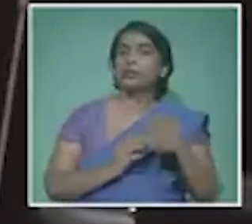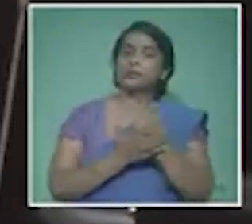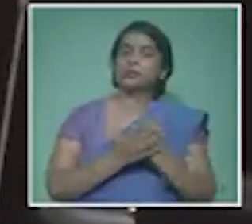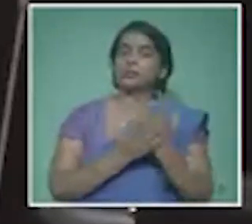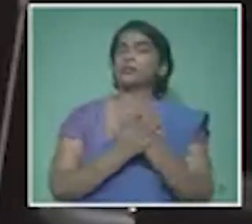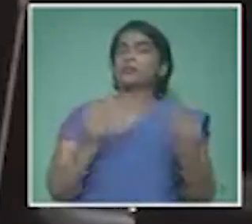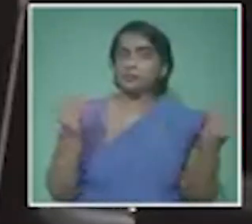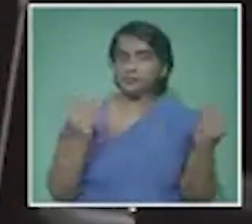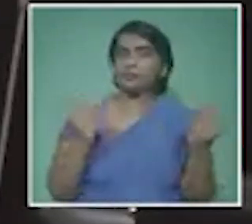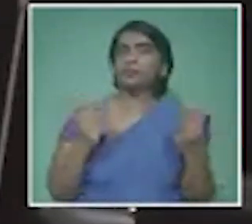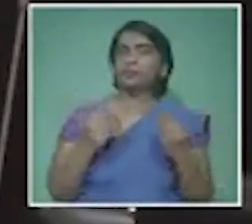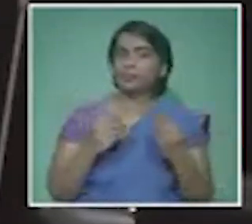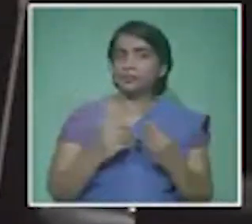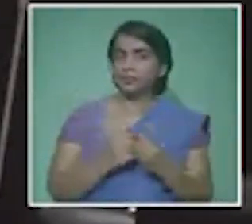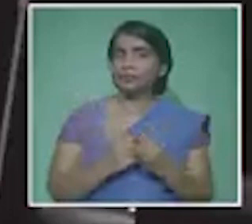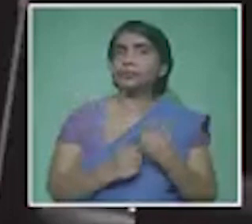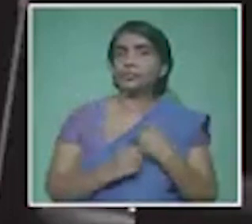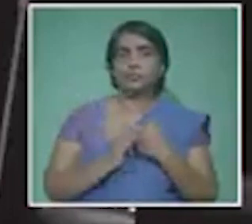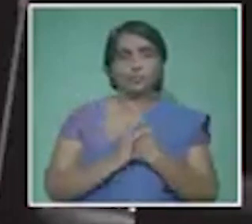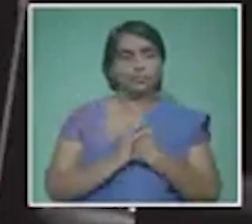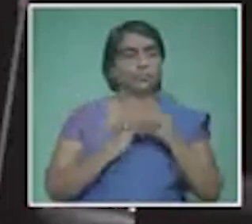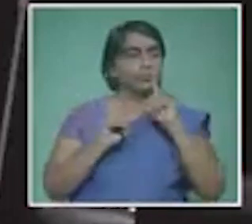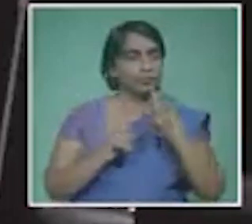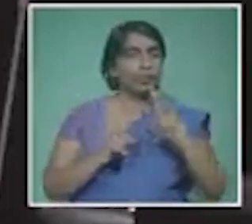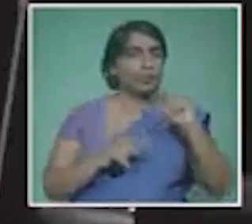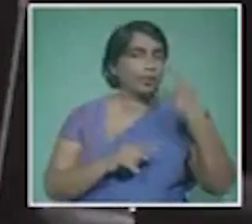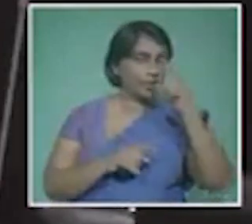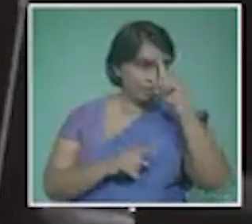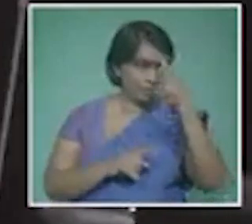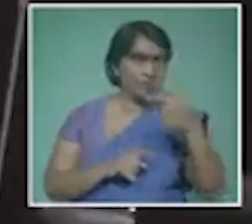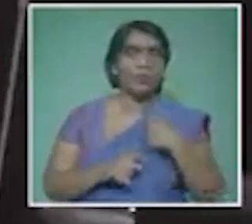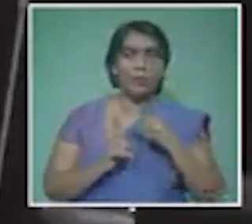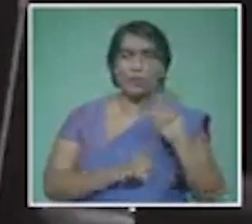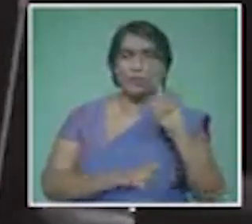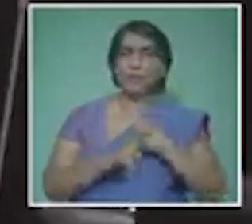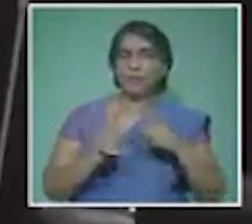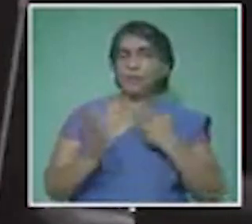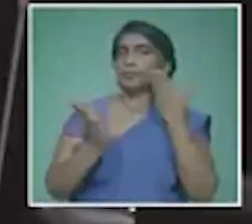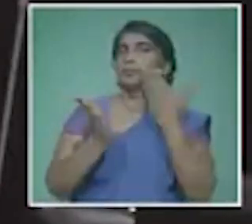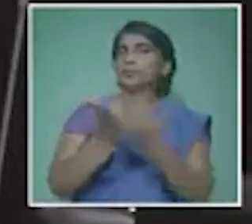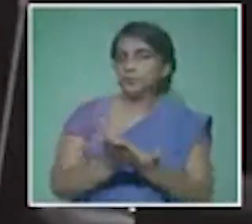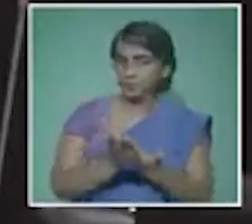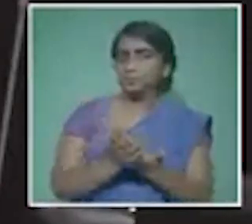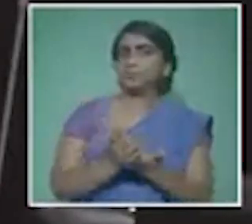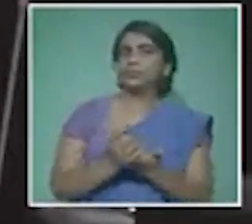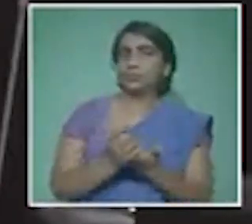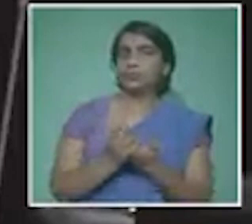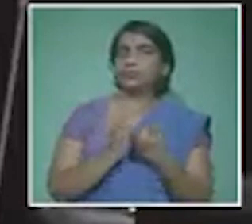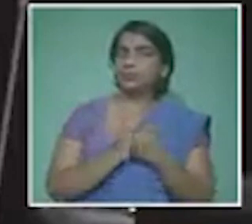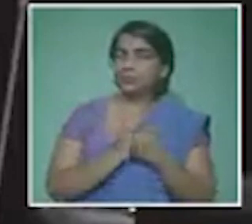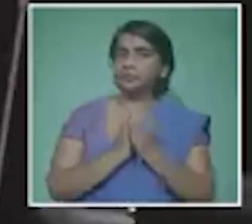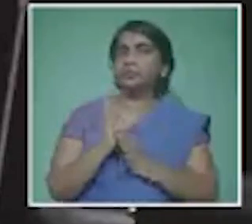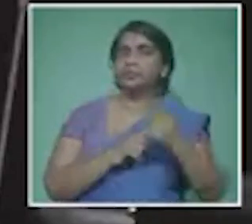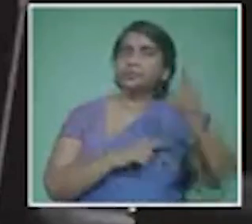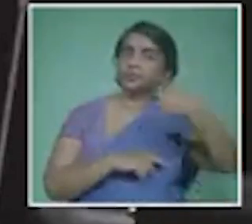இருக்காது. நாட்டை முற்றாக அளிக்கும் சதி திட்டம் சூழ்ச்சி தற்போது முன்னெடுக்கப்படுகிறது. உண்மை நிலவரம் என்னவென்று தெரியாது. பாடசாலைகளுக்கிடையில் ஐஸ் போதைப்